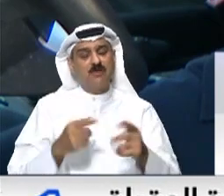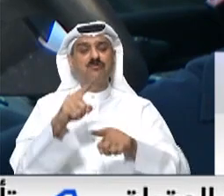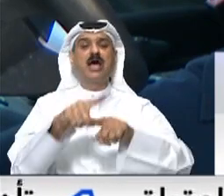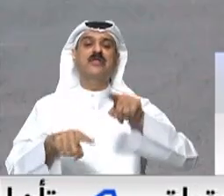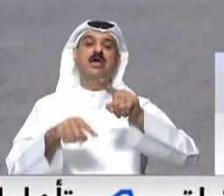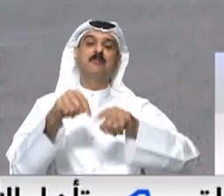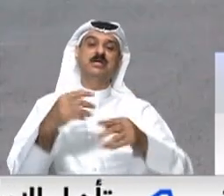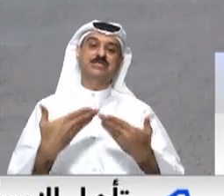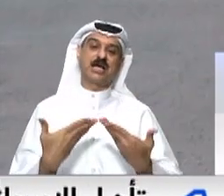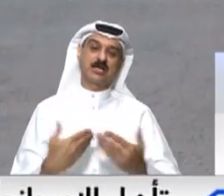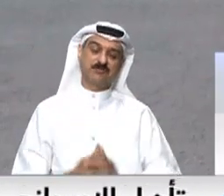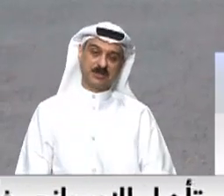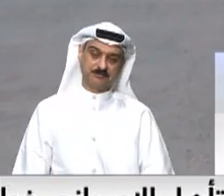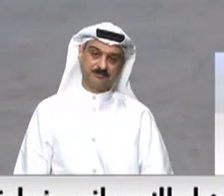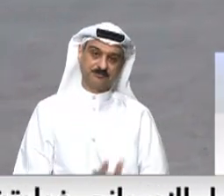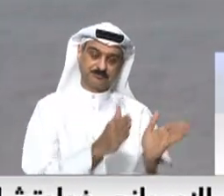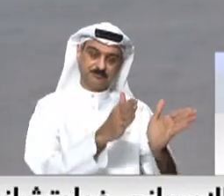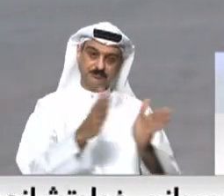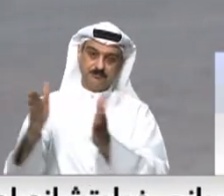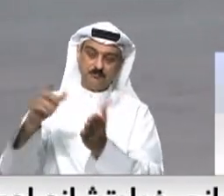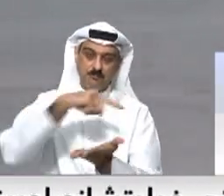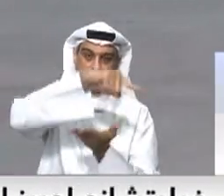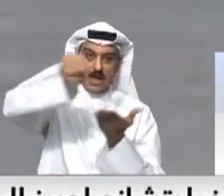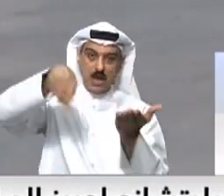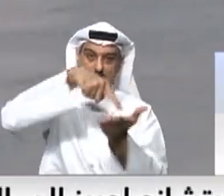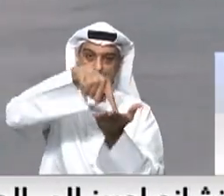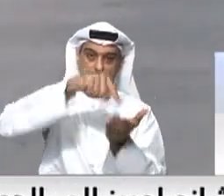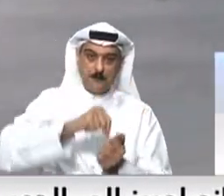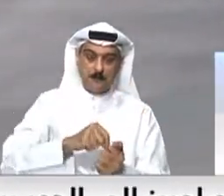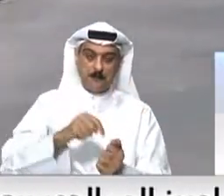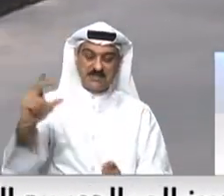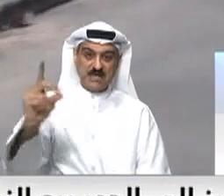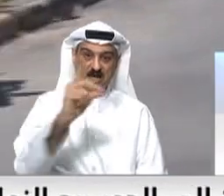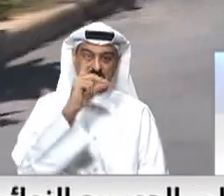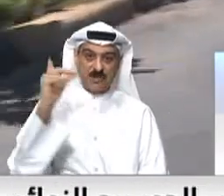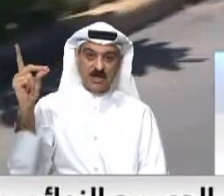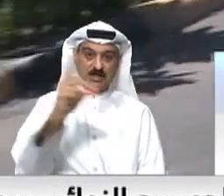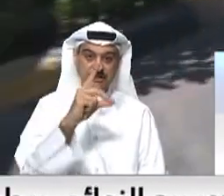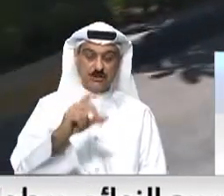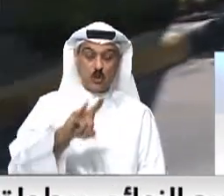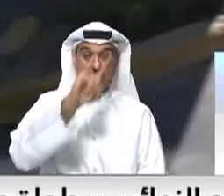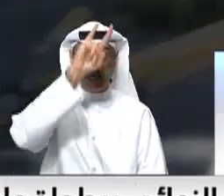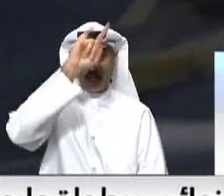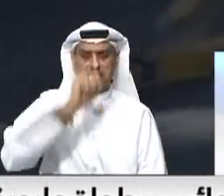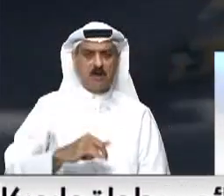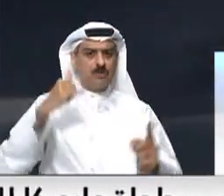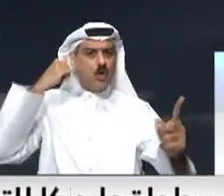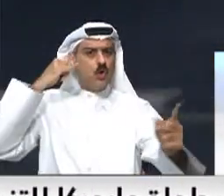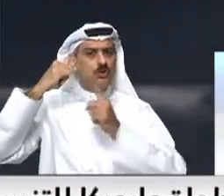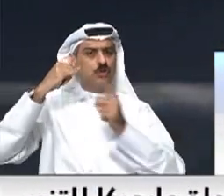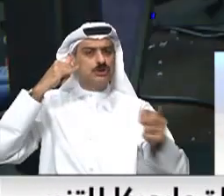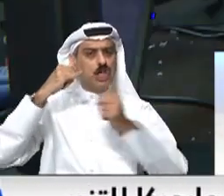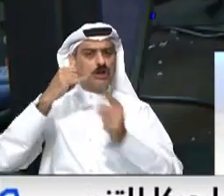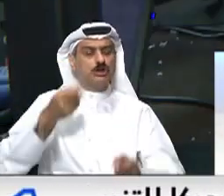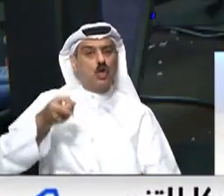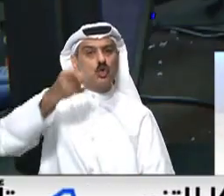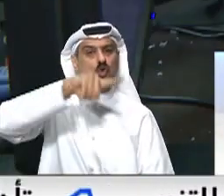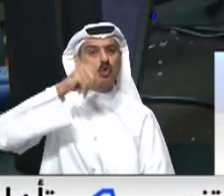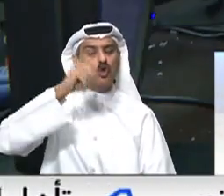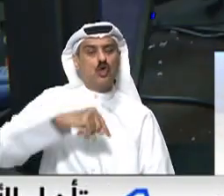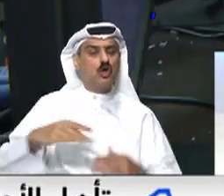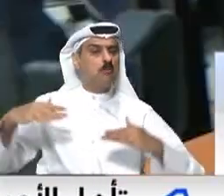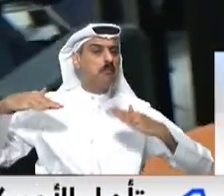بعض الأحيان. هنا في مركز إسعاف طوارئ الأميرية ترد اتصالات يومياً، إصابات، حوادث